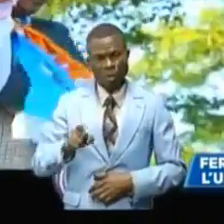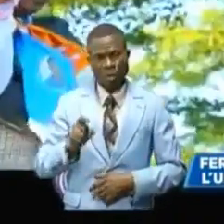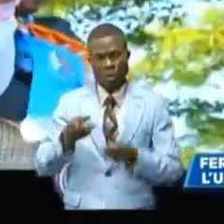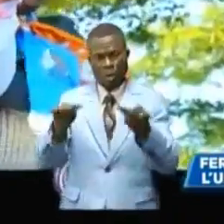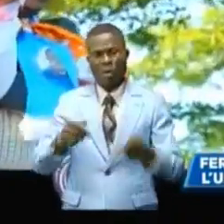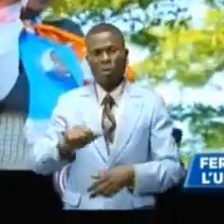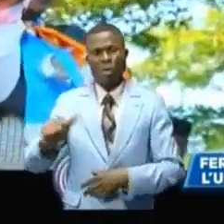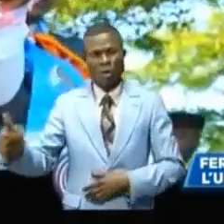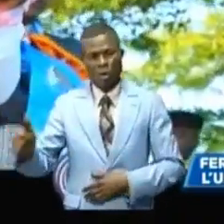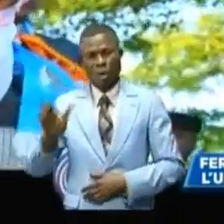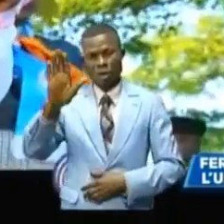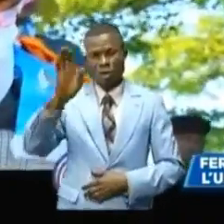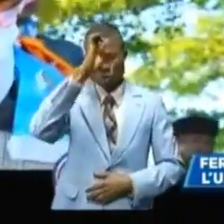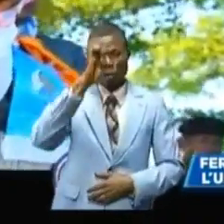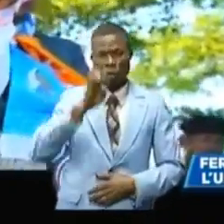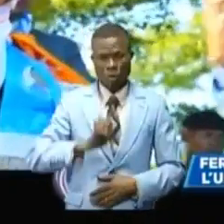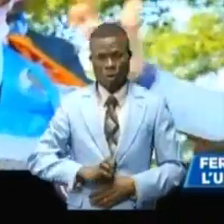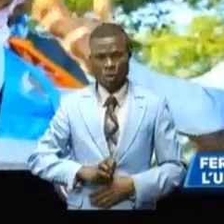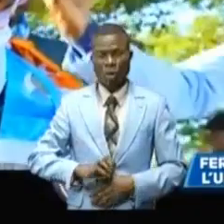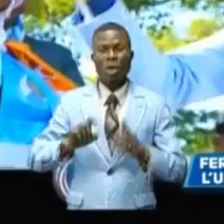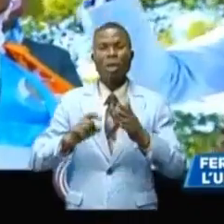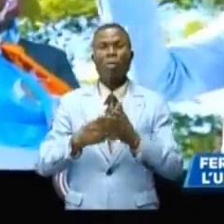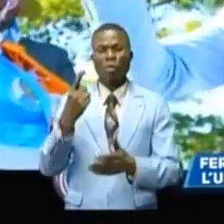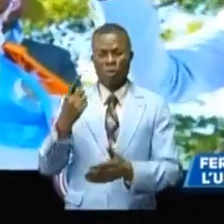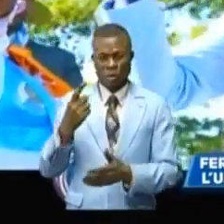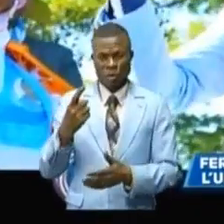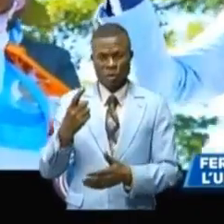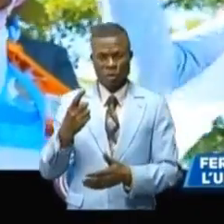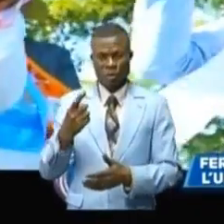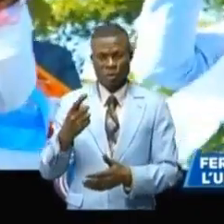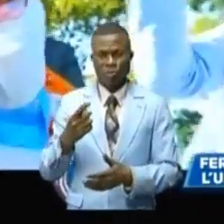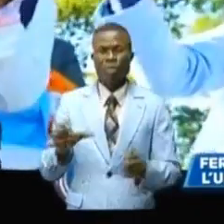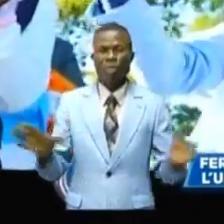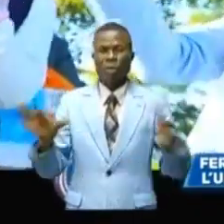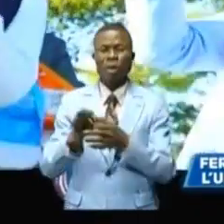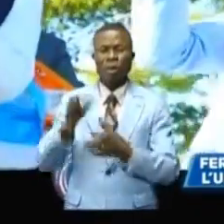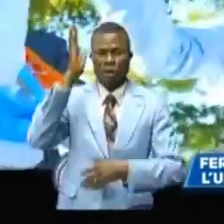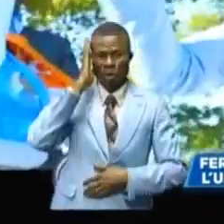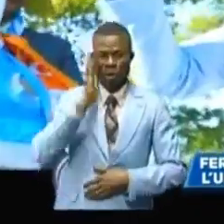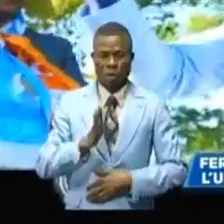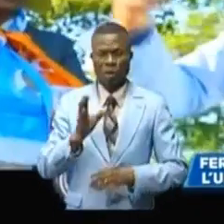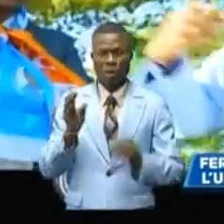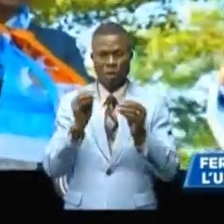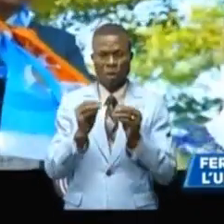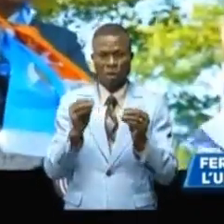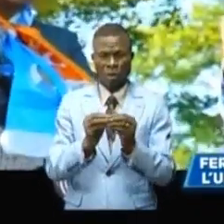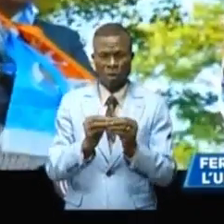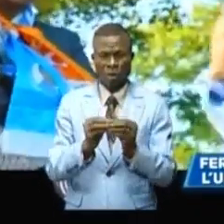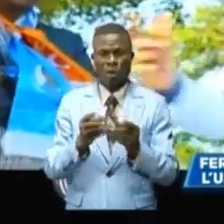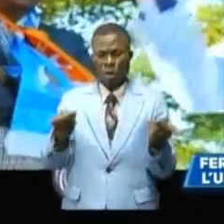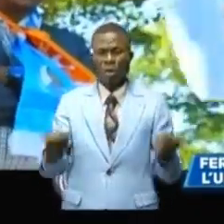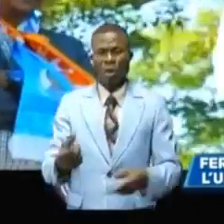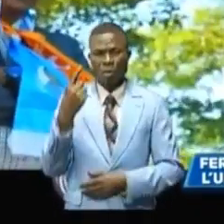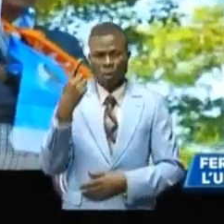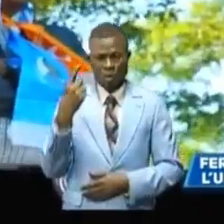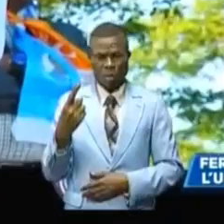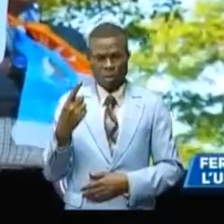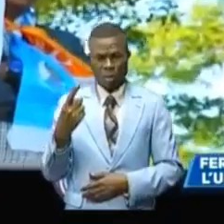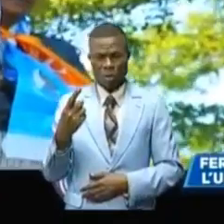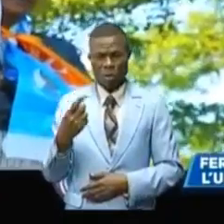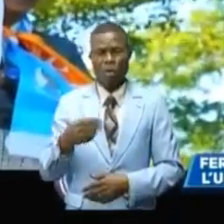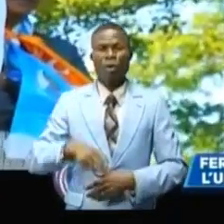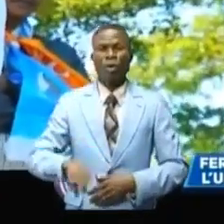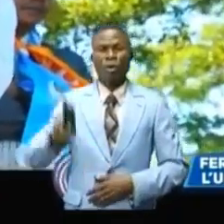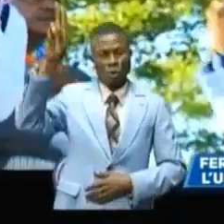endroit. C'est une première que tous les partis de l'Union sacrée se réunissent à un seul lieu.